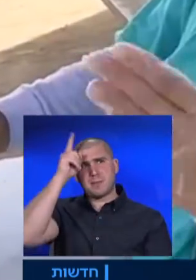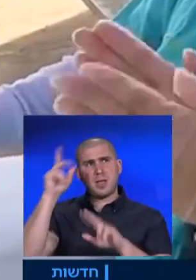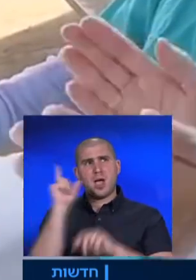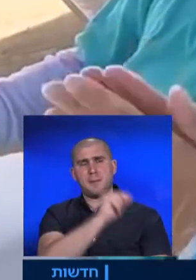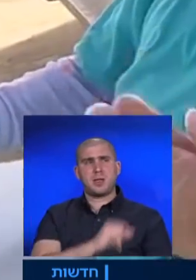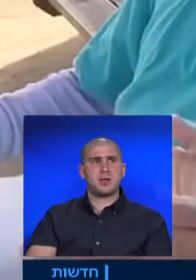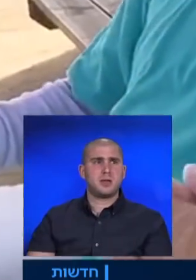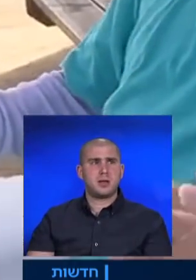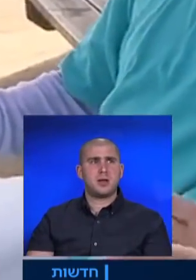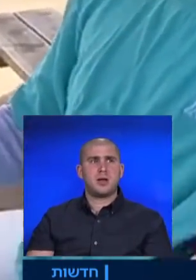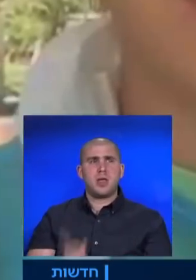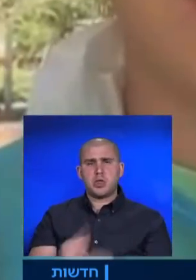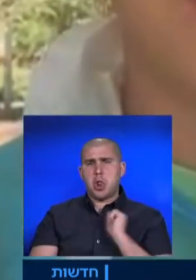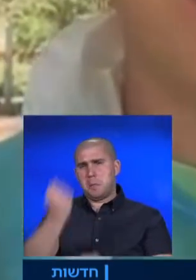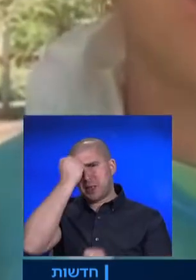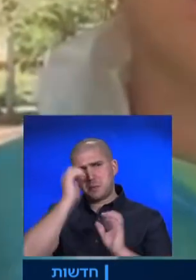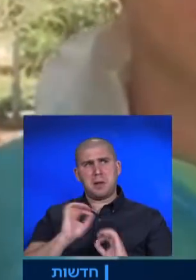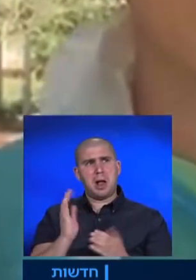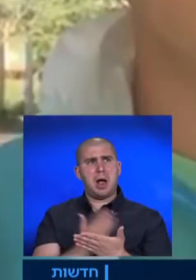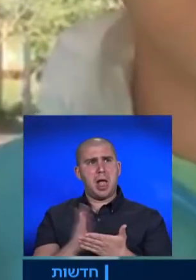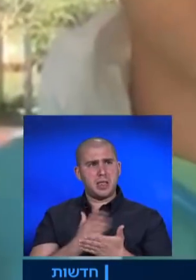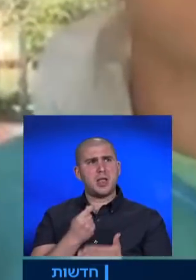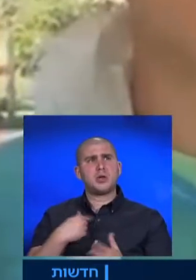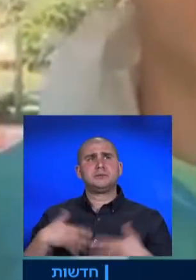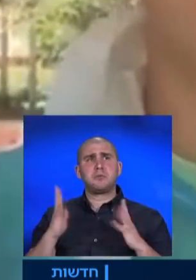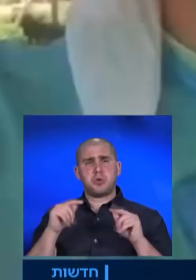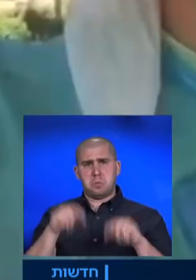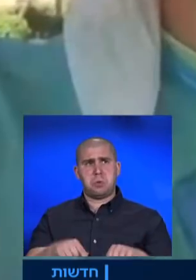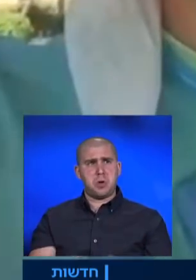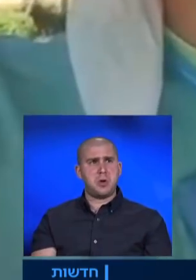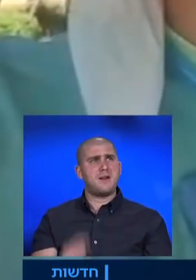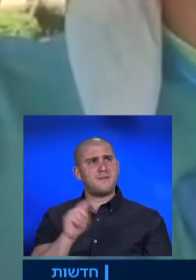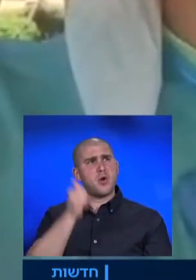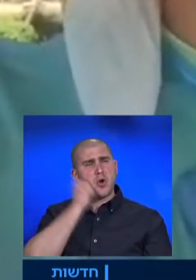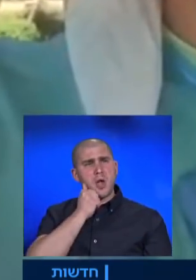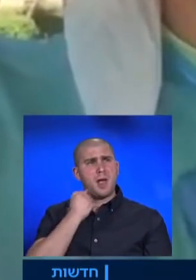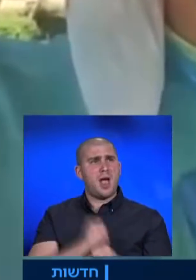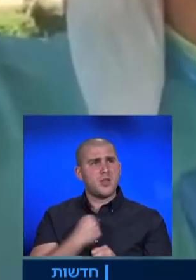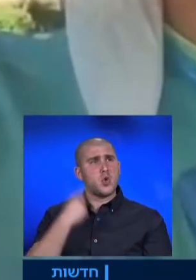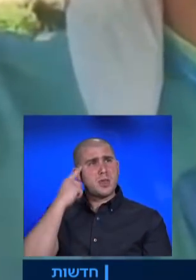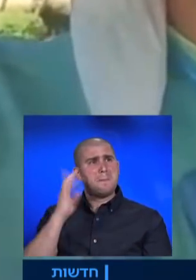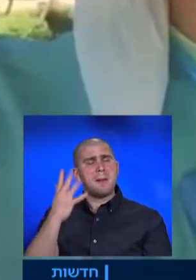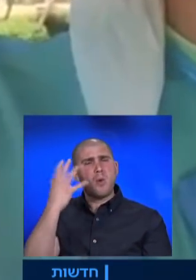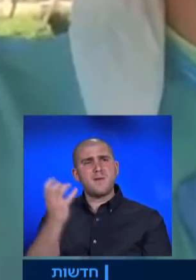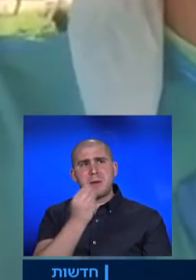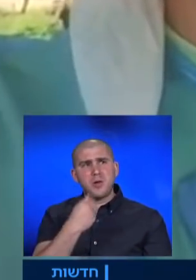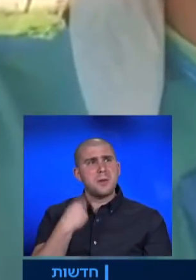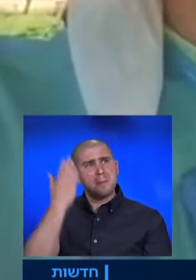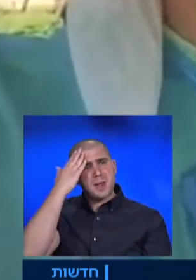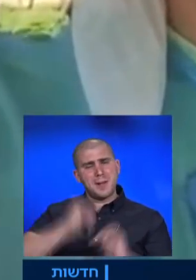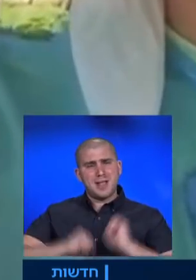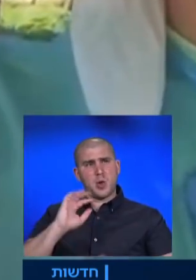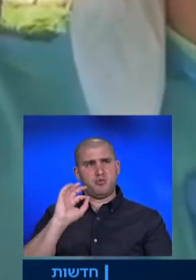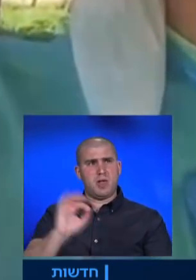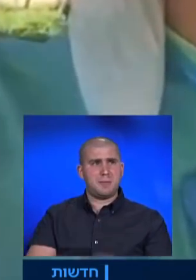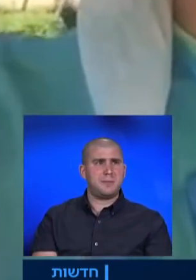don't regret the decision and we're so happy to be here to come every day to work. We know what they like to eat. We know how they act and we